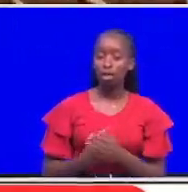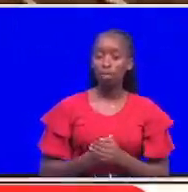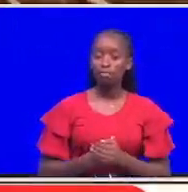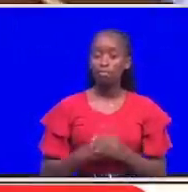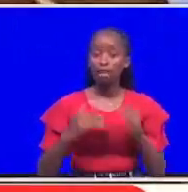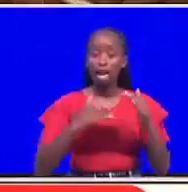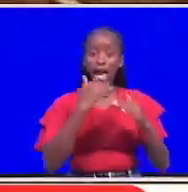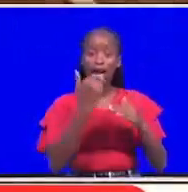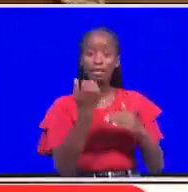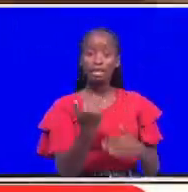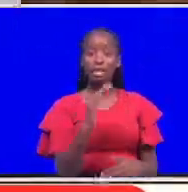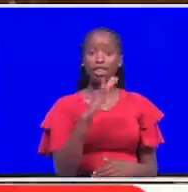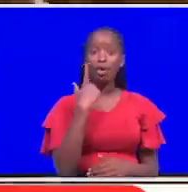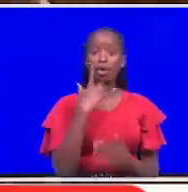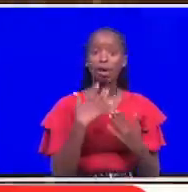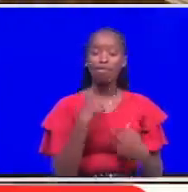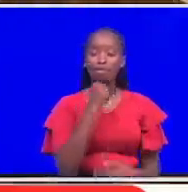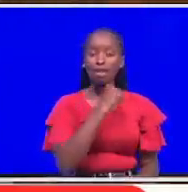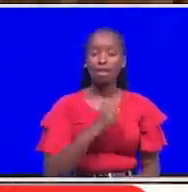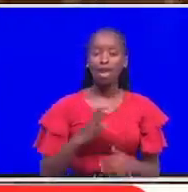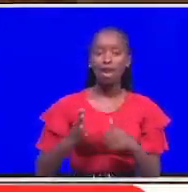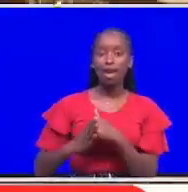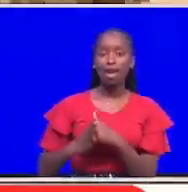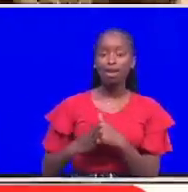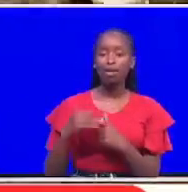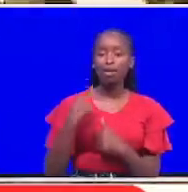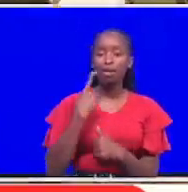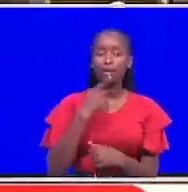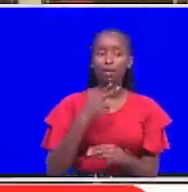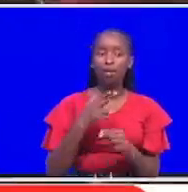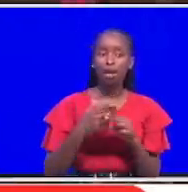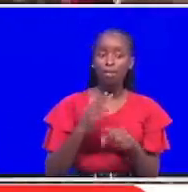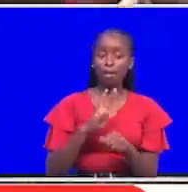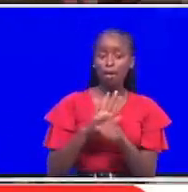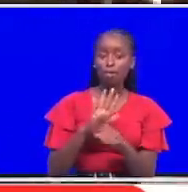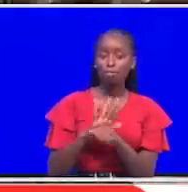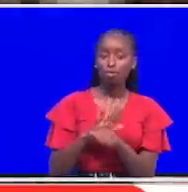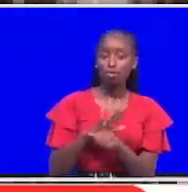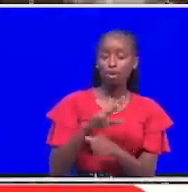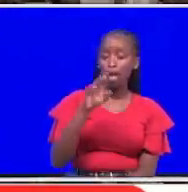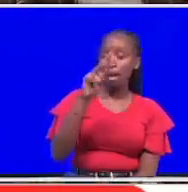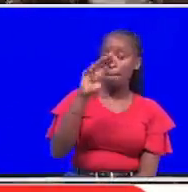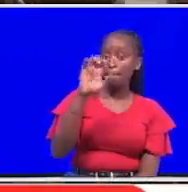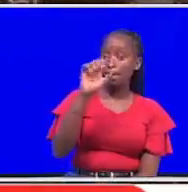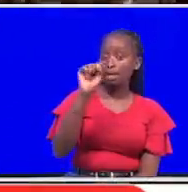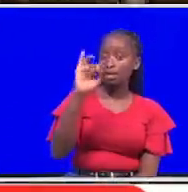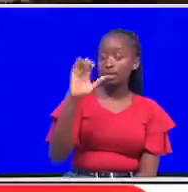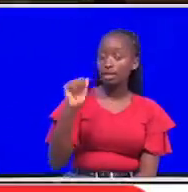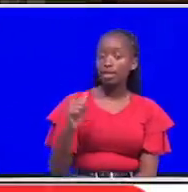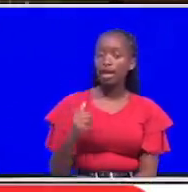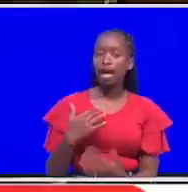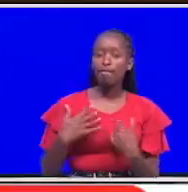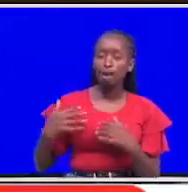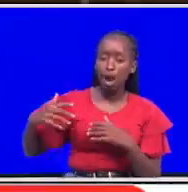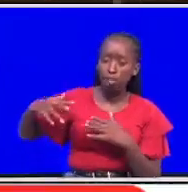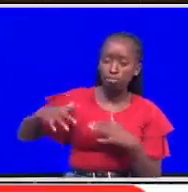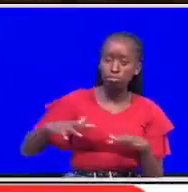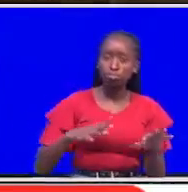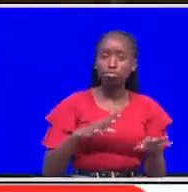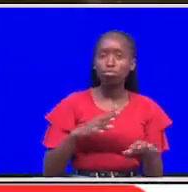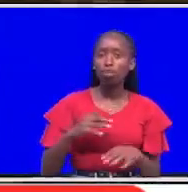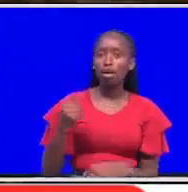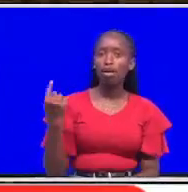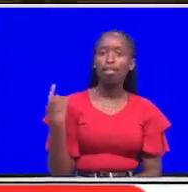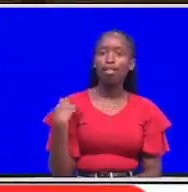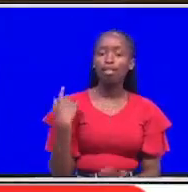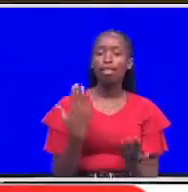Baada ya mtoto wao mwenye umri wa miaka 9 anayejulikana na wengi hapa kama Messi kusombwa na maji jana jioni